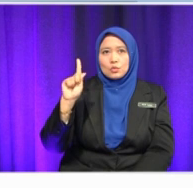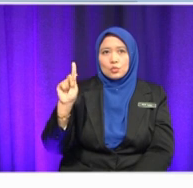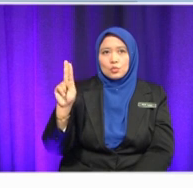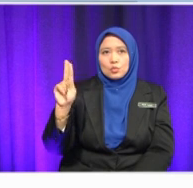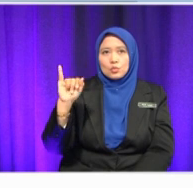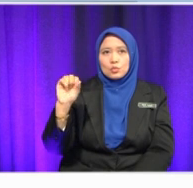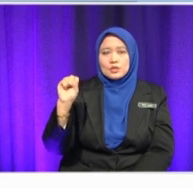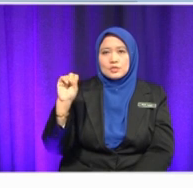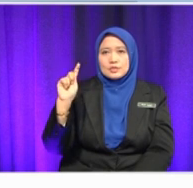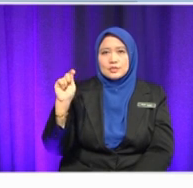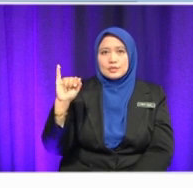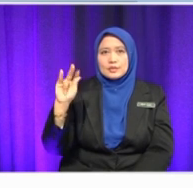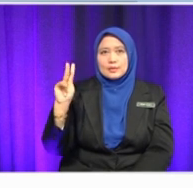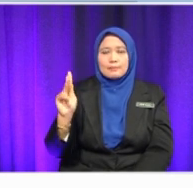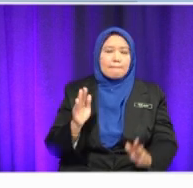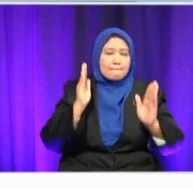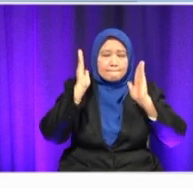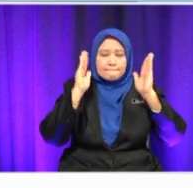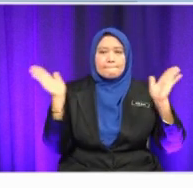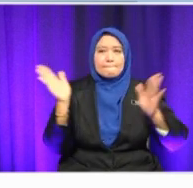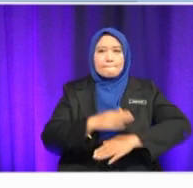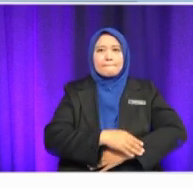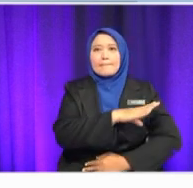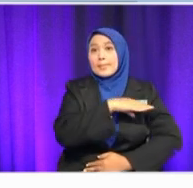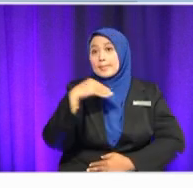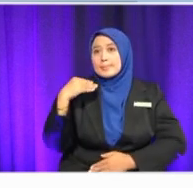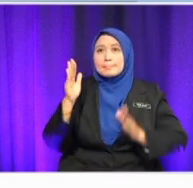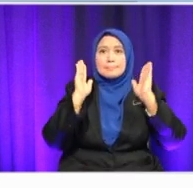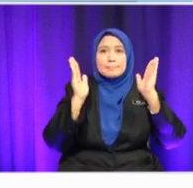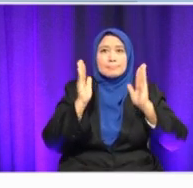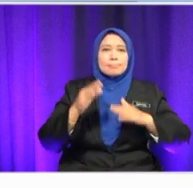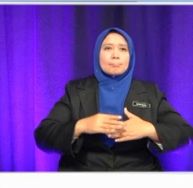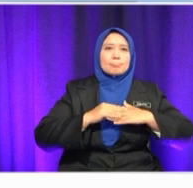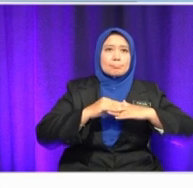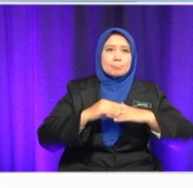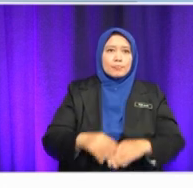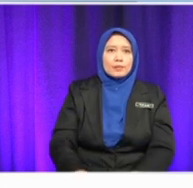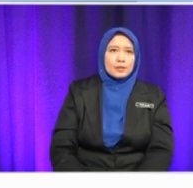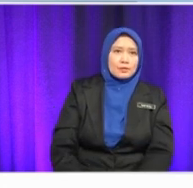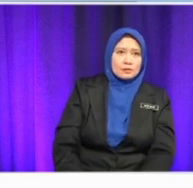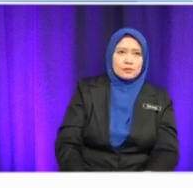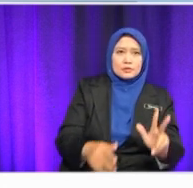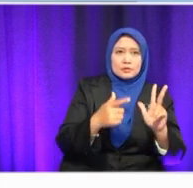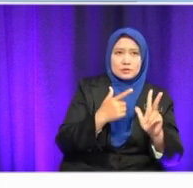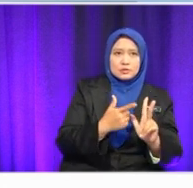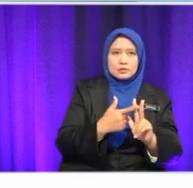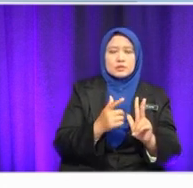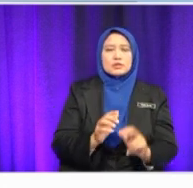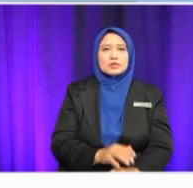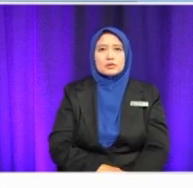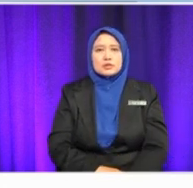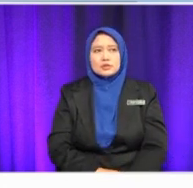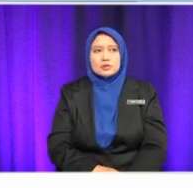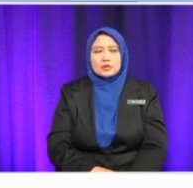kedua ruang yang ketiga logic yang keempat music yang kelima naturalis